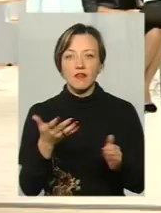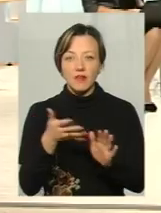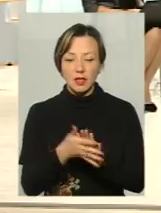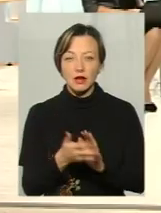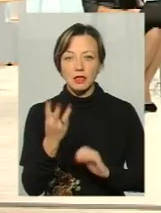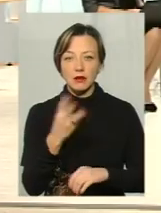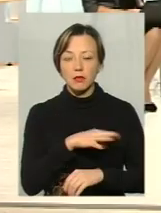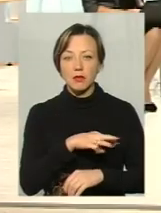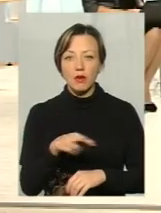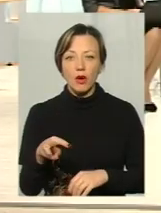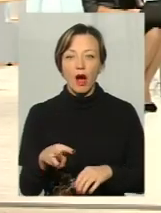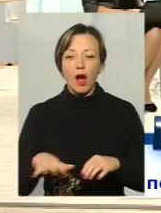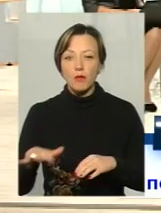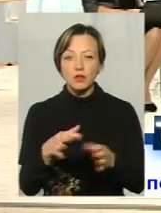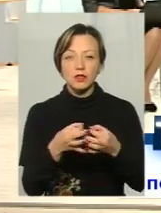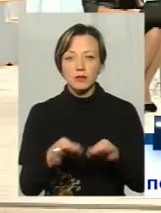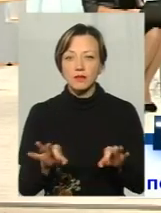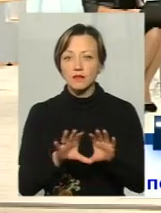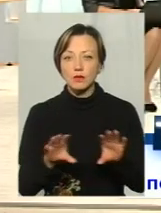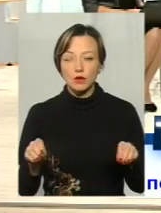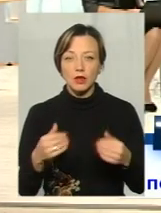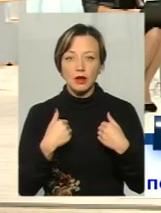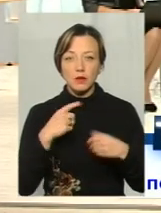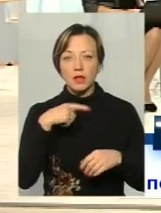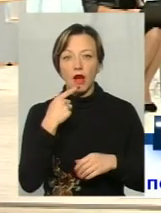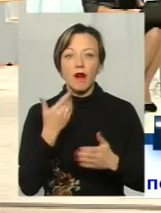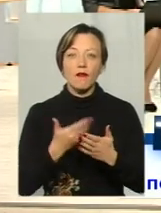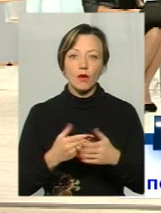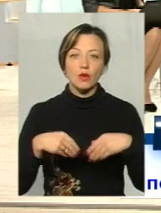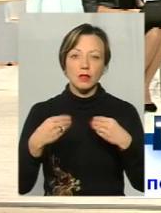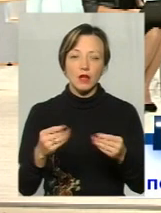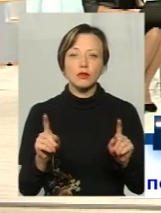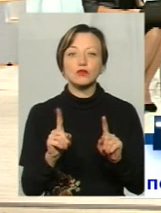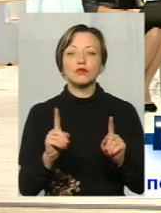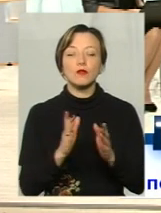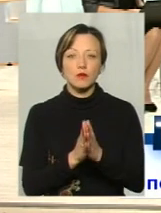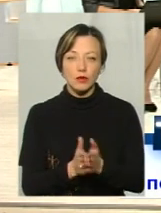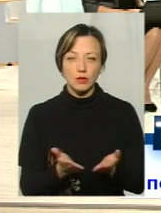миллиона, а площади освободятся, все, и нам будут говорить, а вот мы вам дали уже, что вы еще